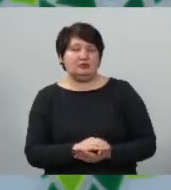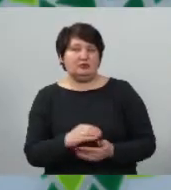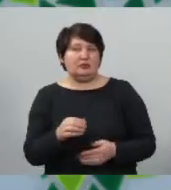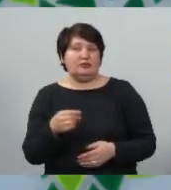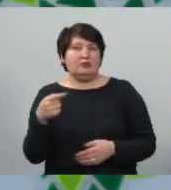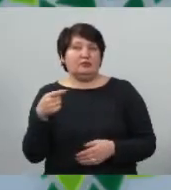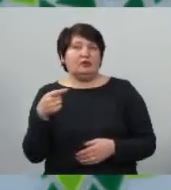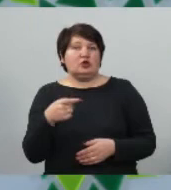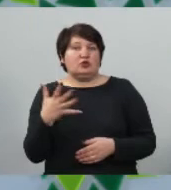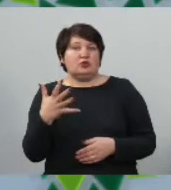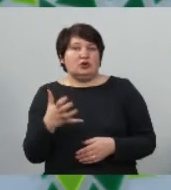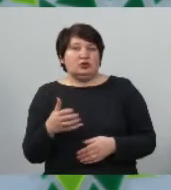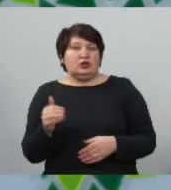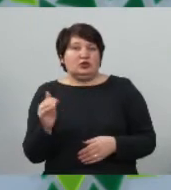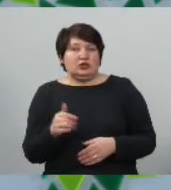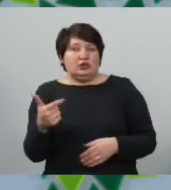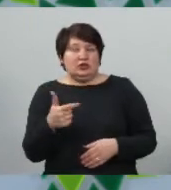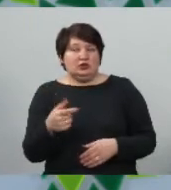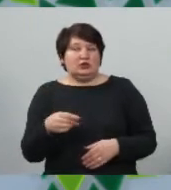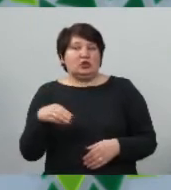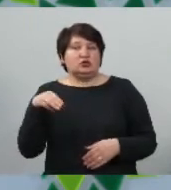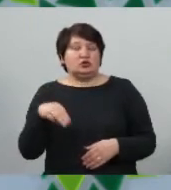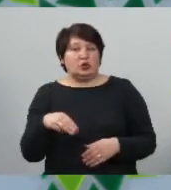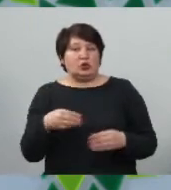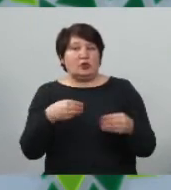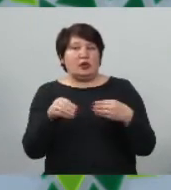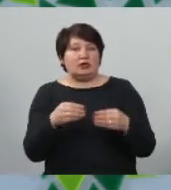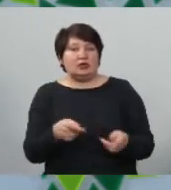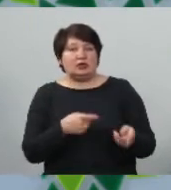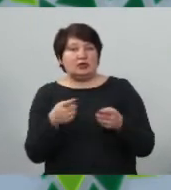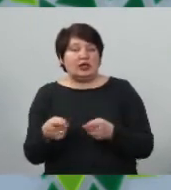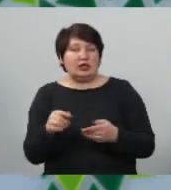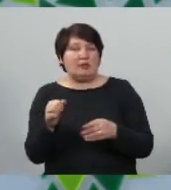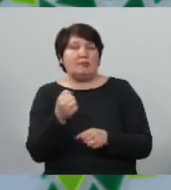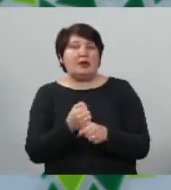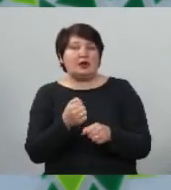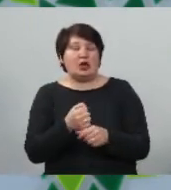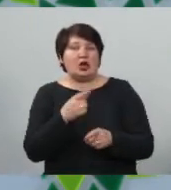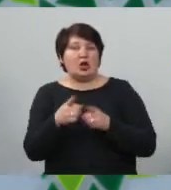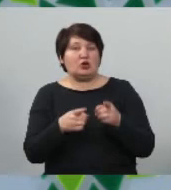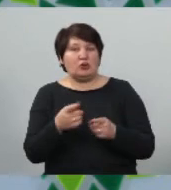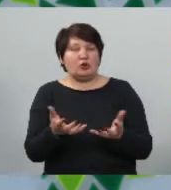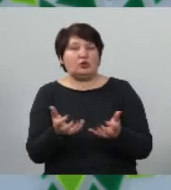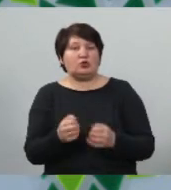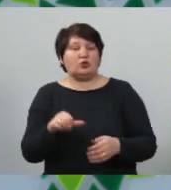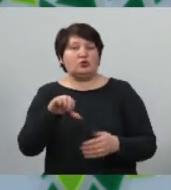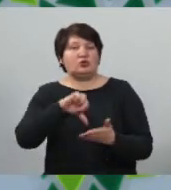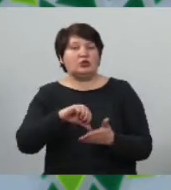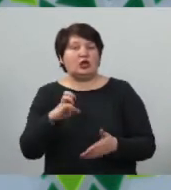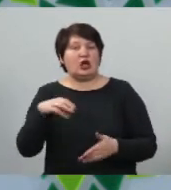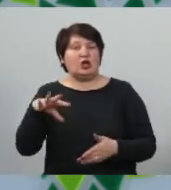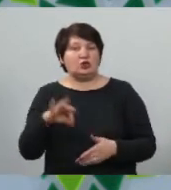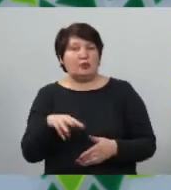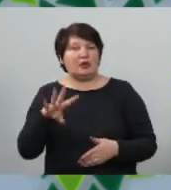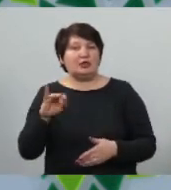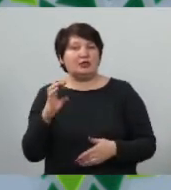1500 гривень щомісяця за майже тонну пластику, який йде на переробку, отримують на благодійні ініціативи учасники АТО із